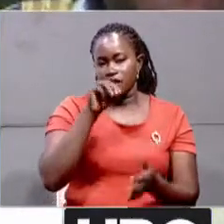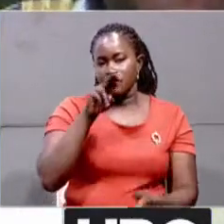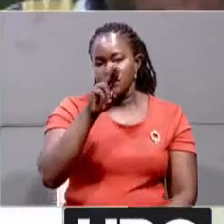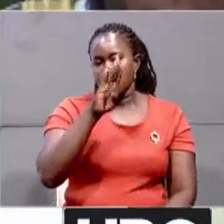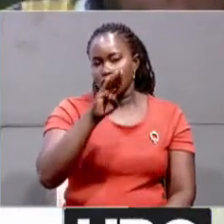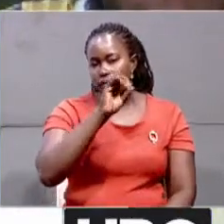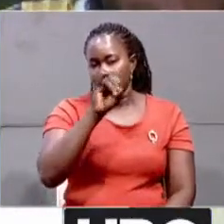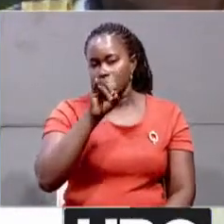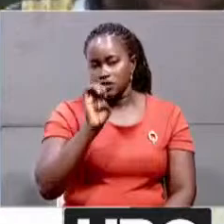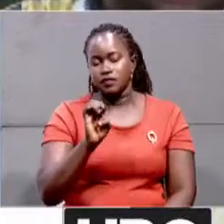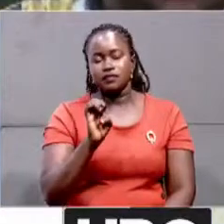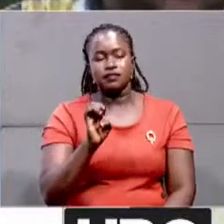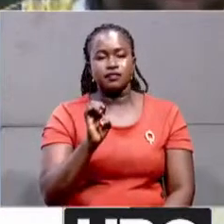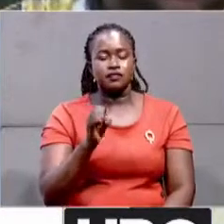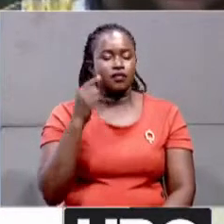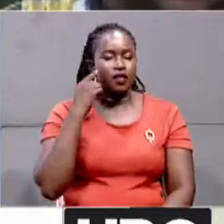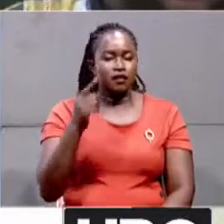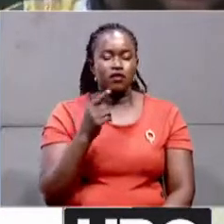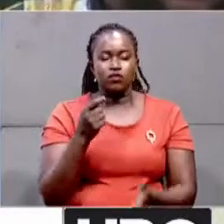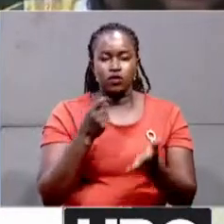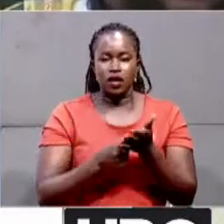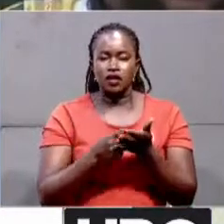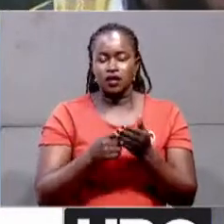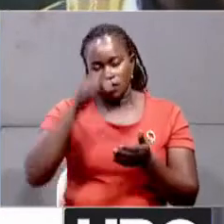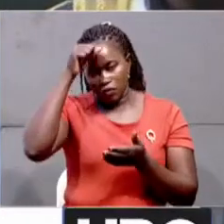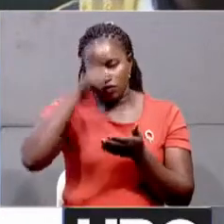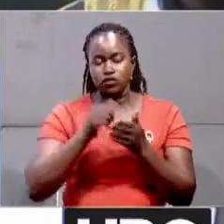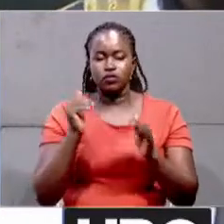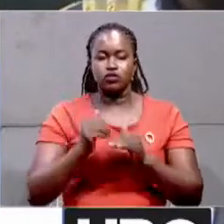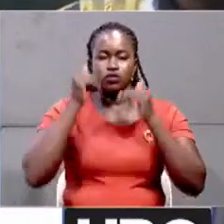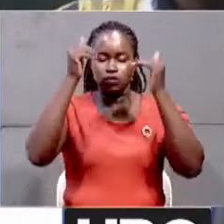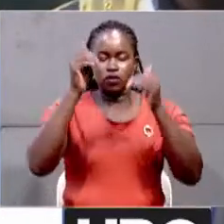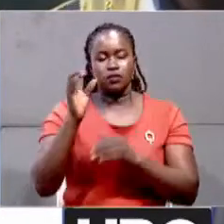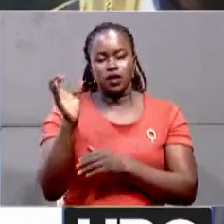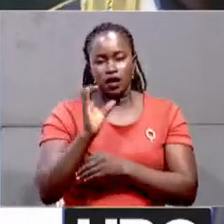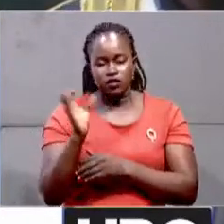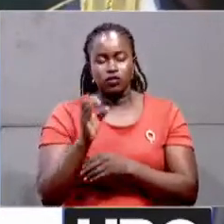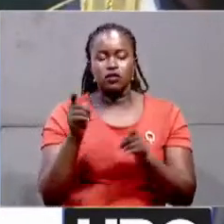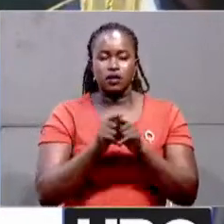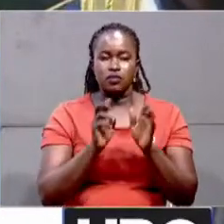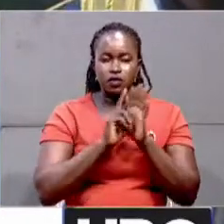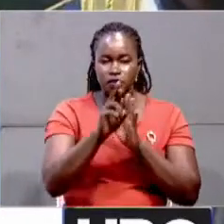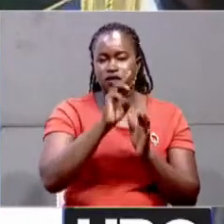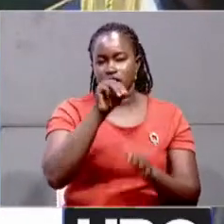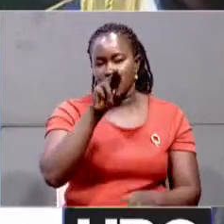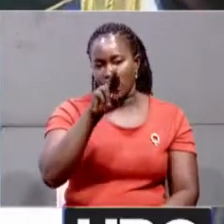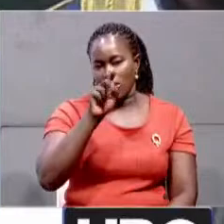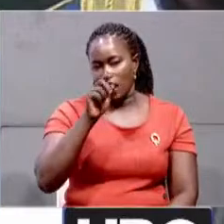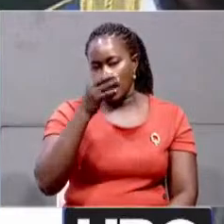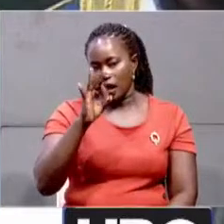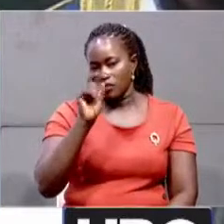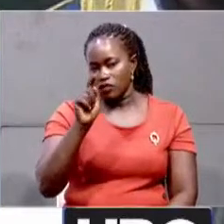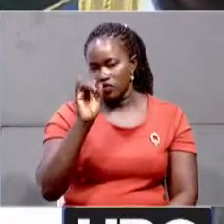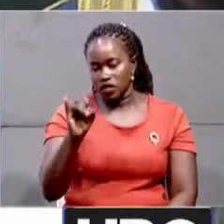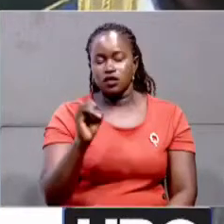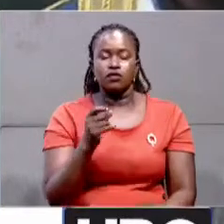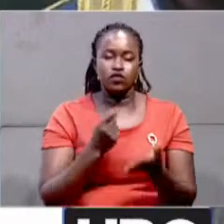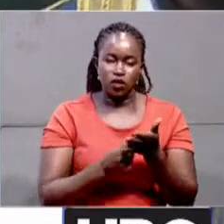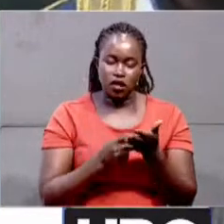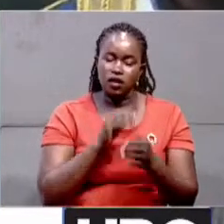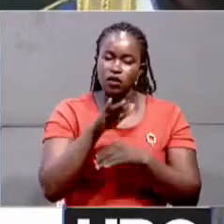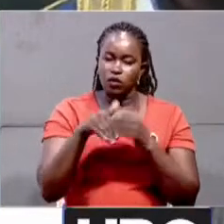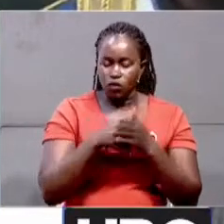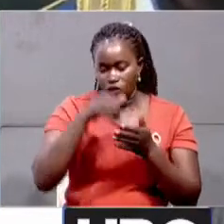kulwa Uganda Muslim Supreme Council ne kulwa His Eminence Mufti wa Uganda abasiraamu